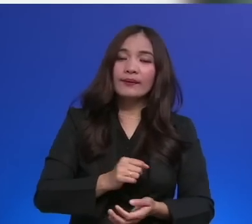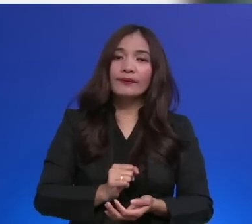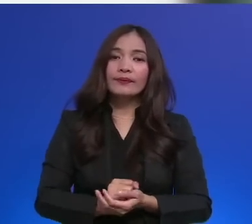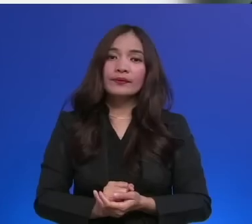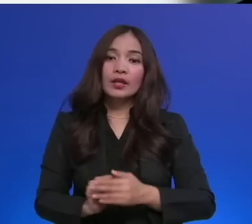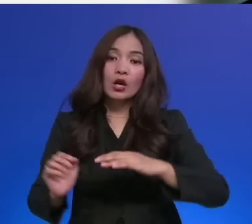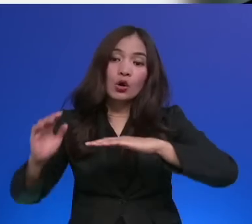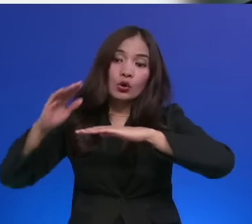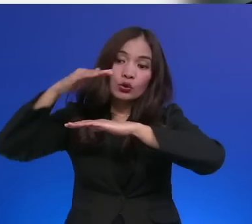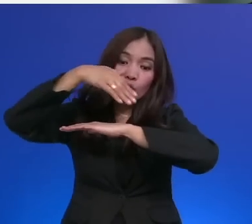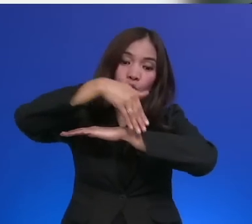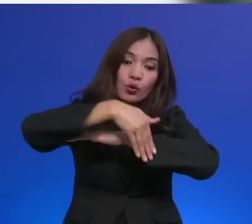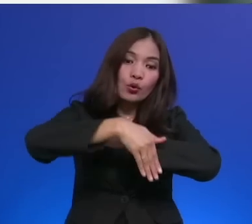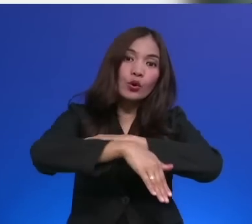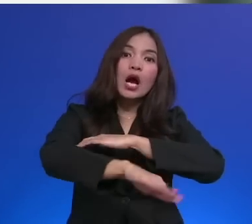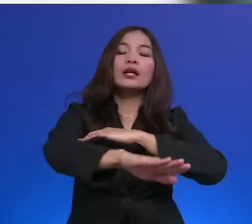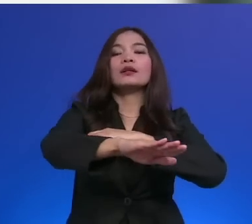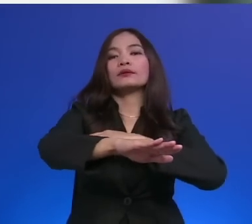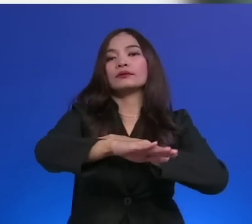jurang yang dalam,